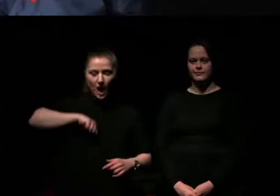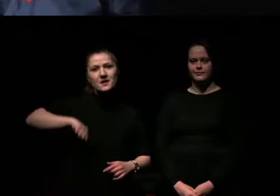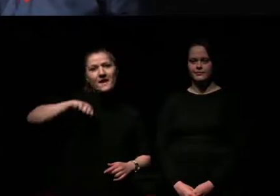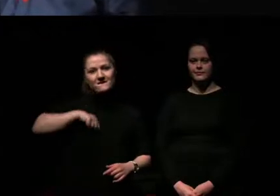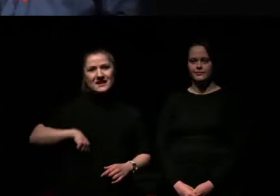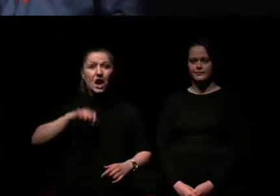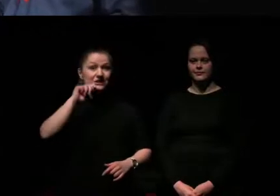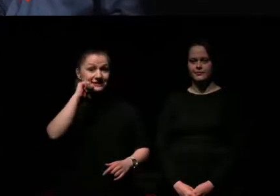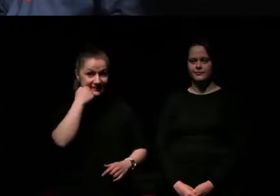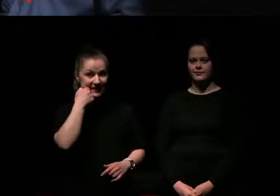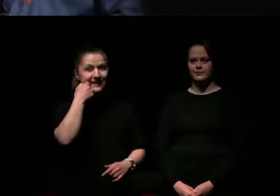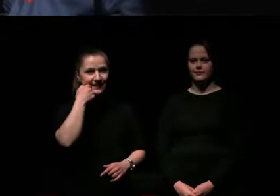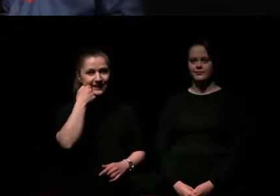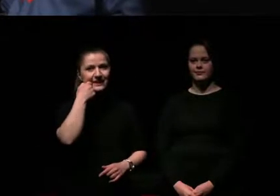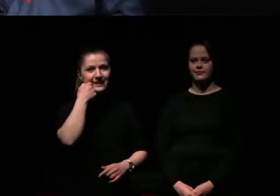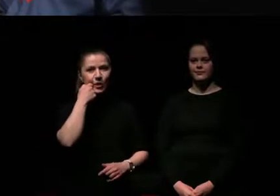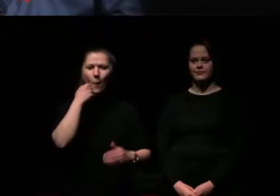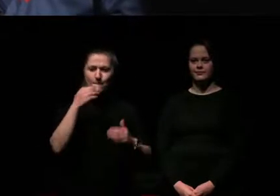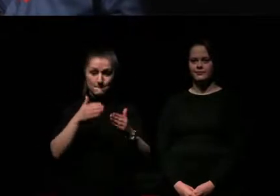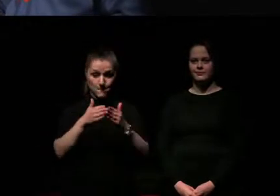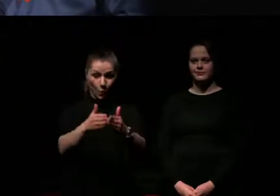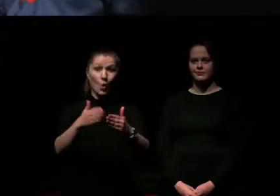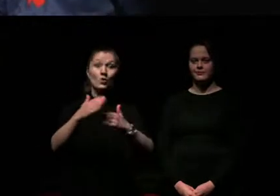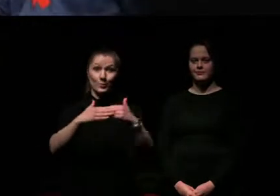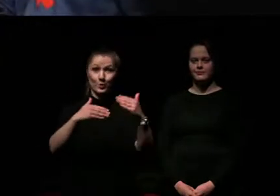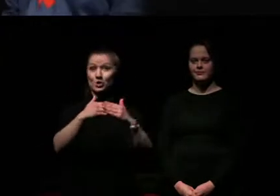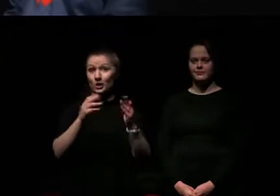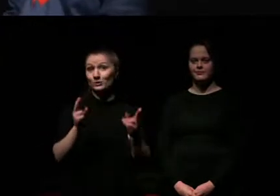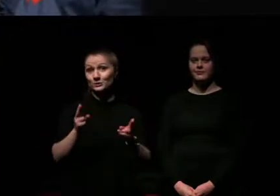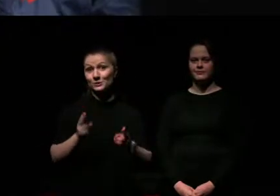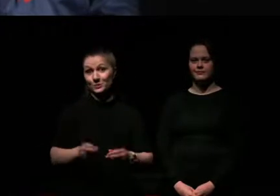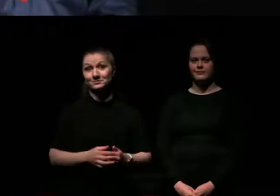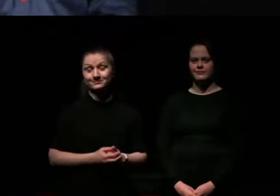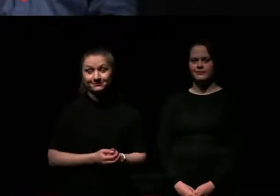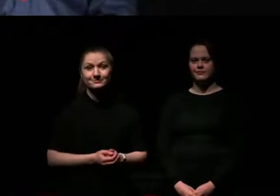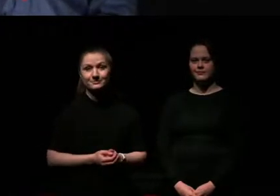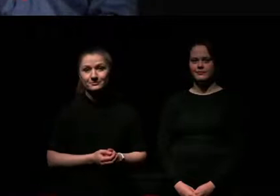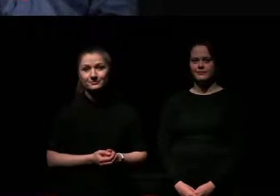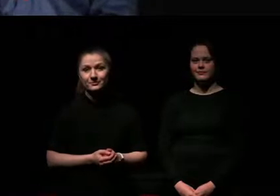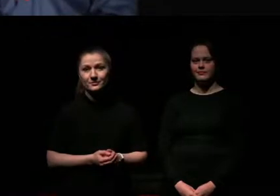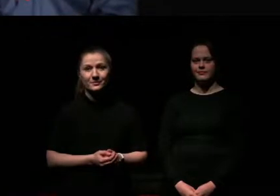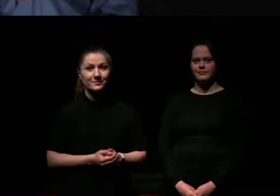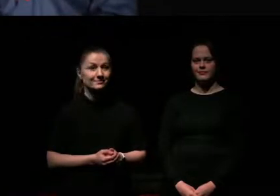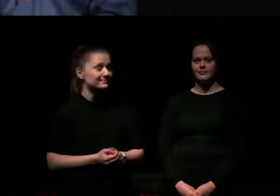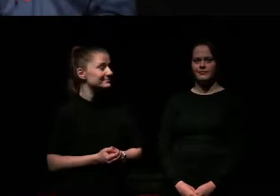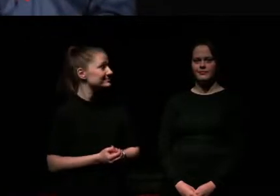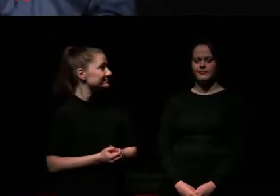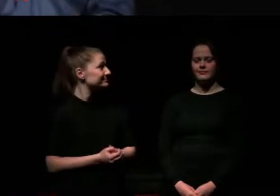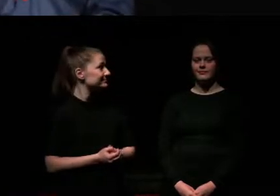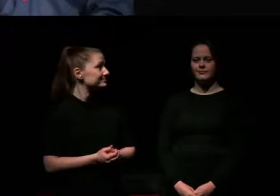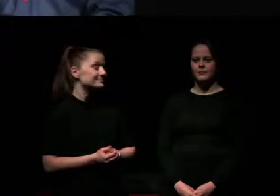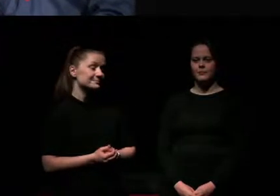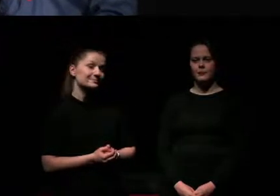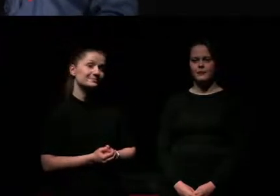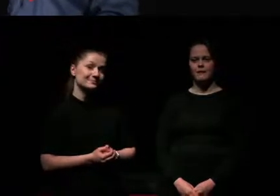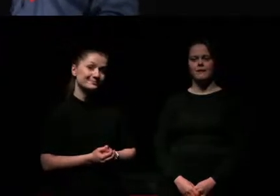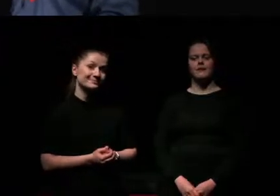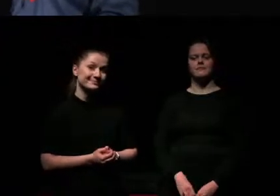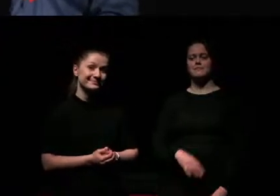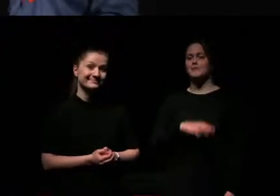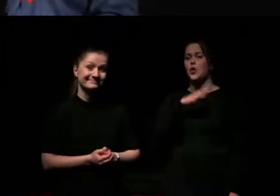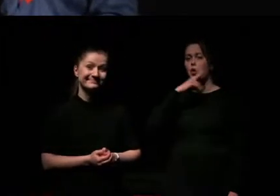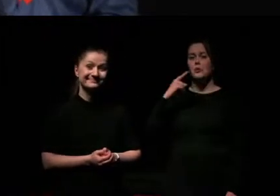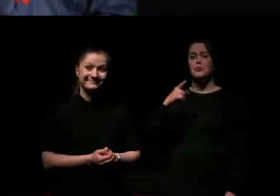skinn, og helt til båtbygging. Og så har vi egentlig, så vil jeg påstå vi har ganske særegen humor.